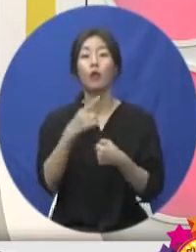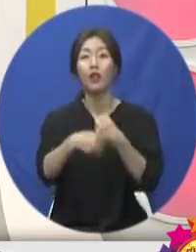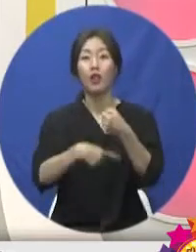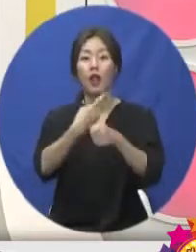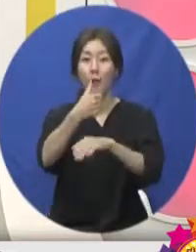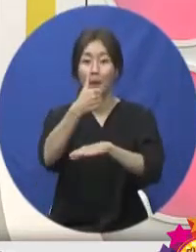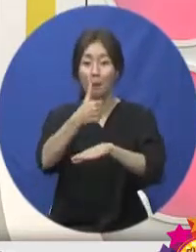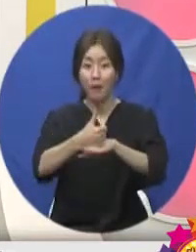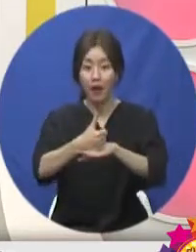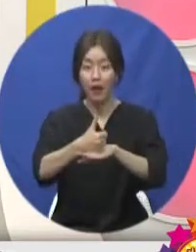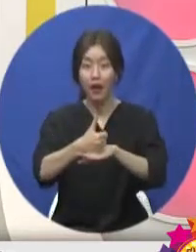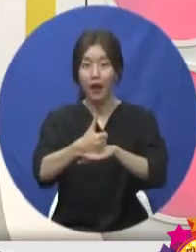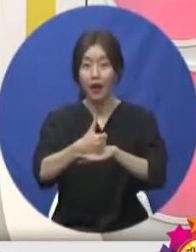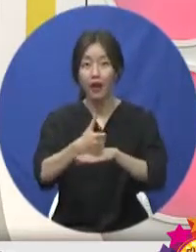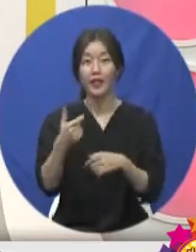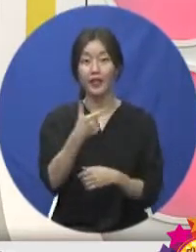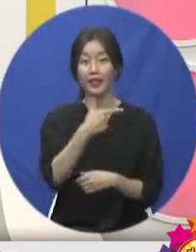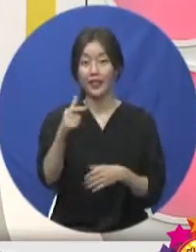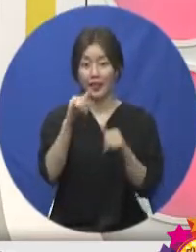하시면은 대상을 타시면은 네.